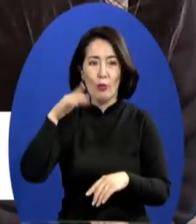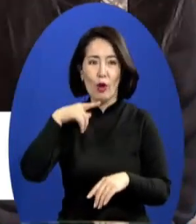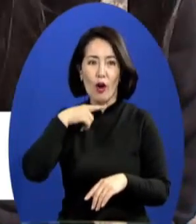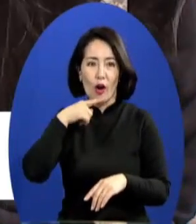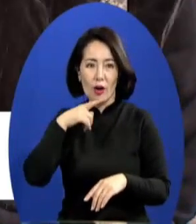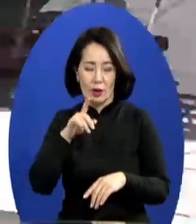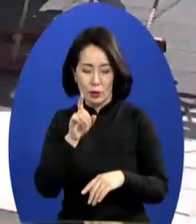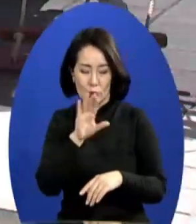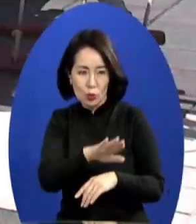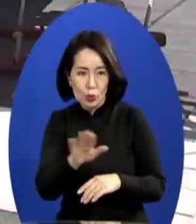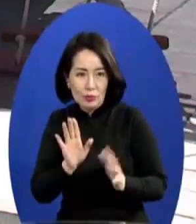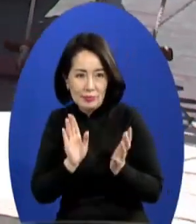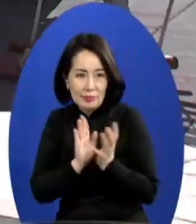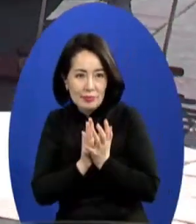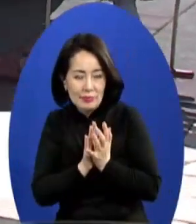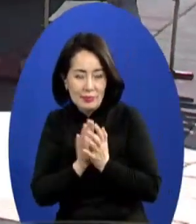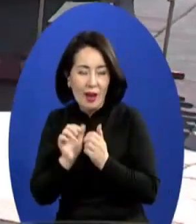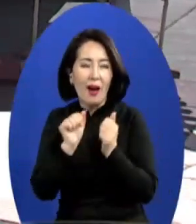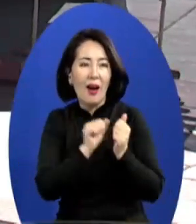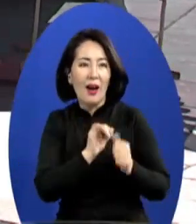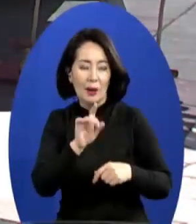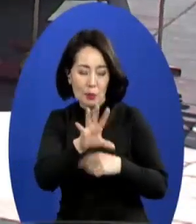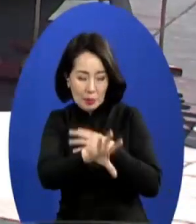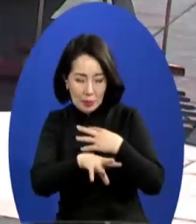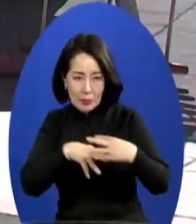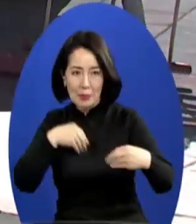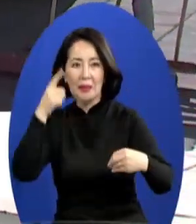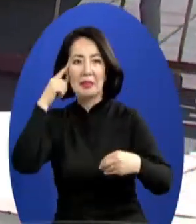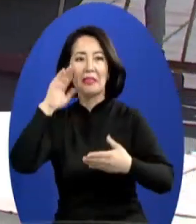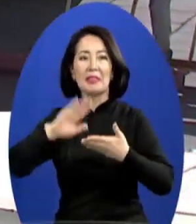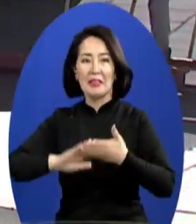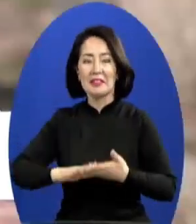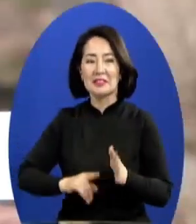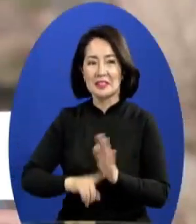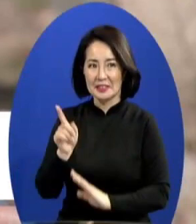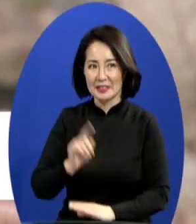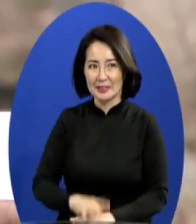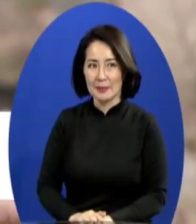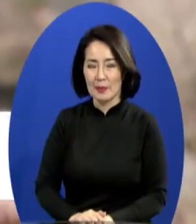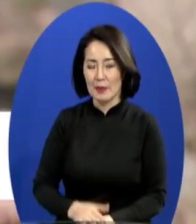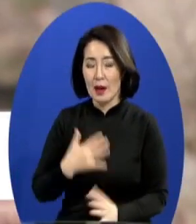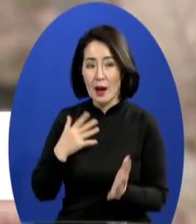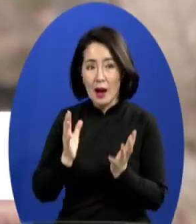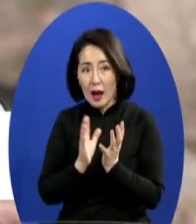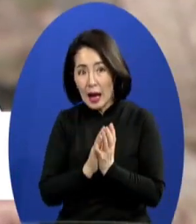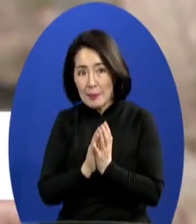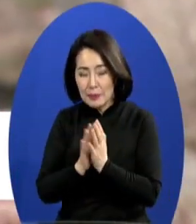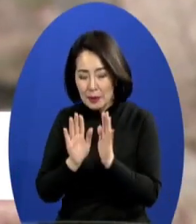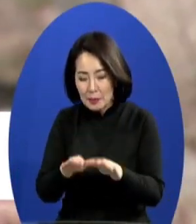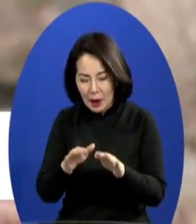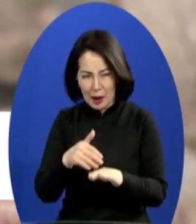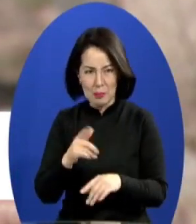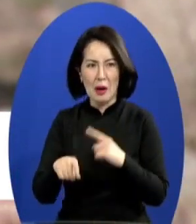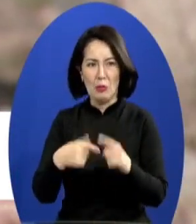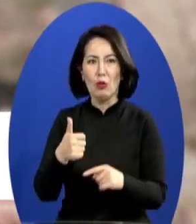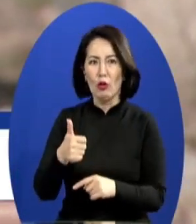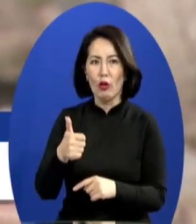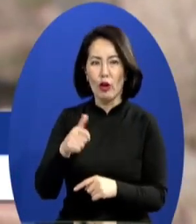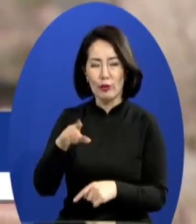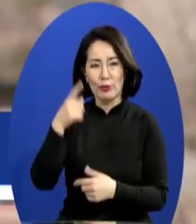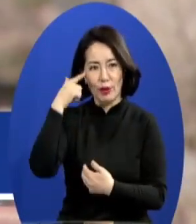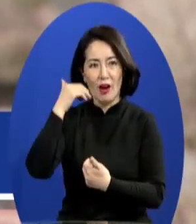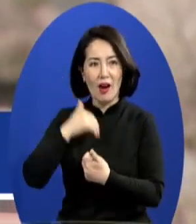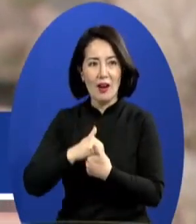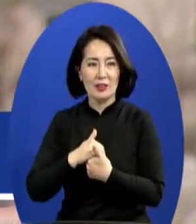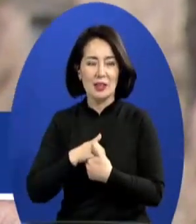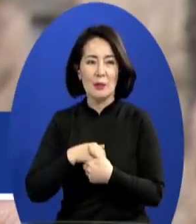илүү дотнолж, бие биенээ илүү ихээр таньж мэдэрч эхэлжээ. Нэг цуг ухаар хамаагүй гоё ээ юм байна гэдгийг л ойлгосон. Тэгсэн чинь